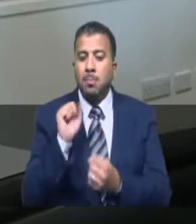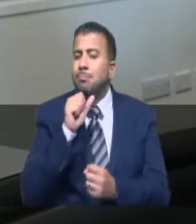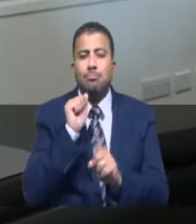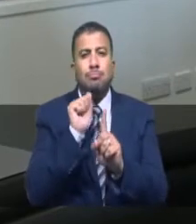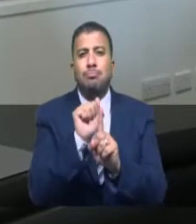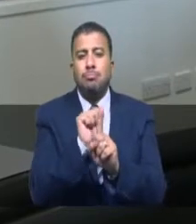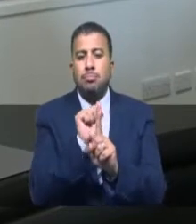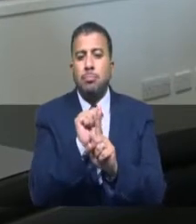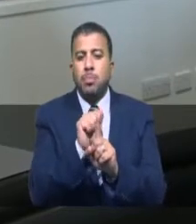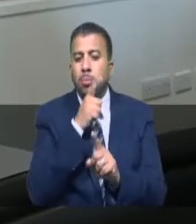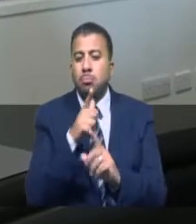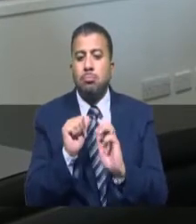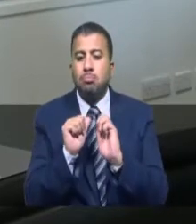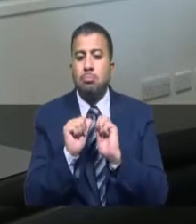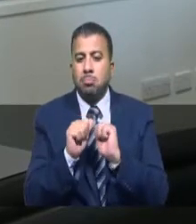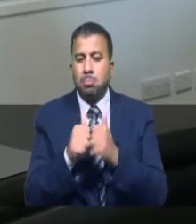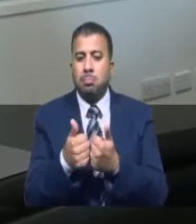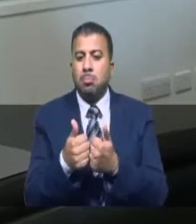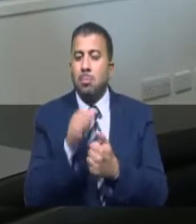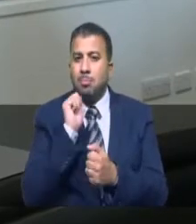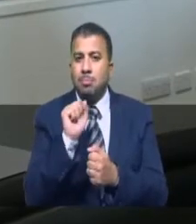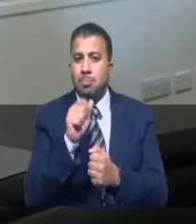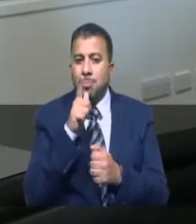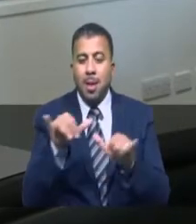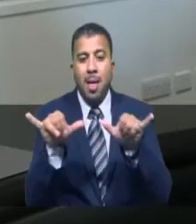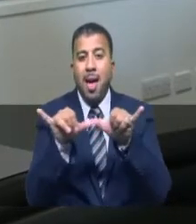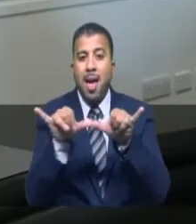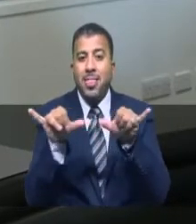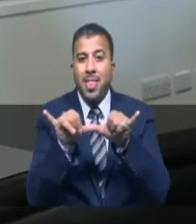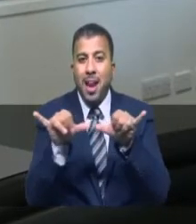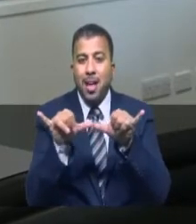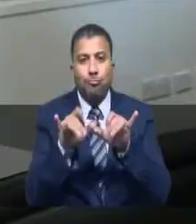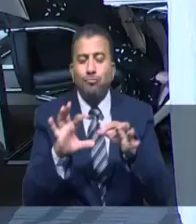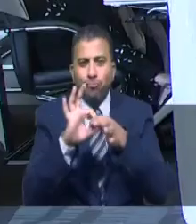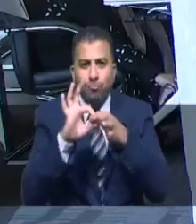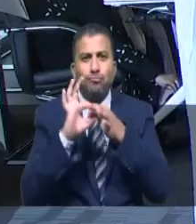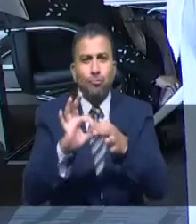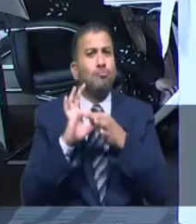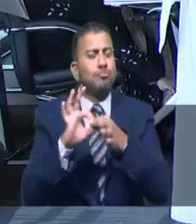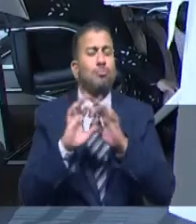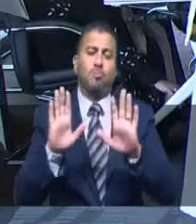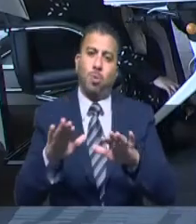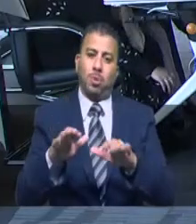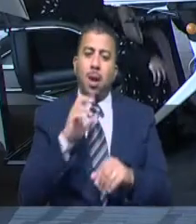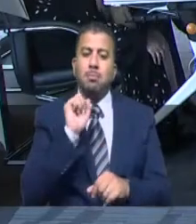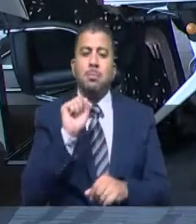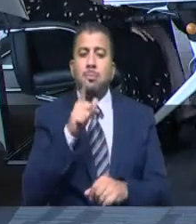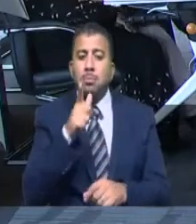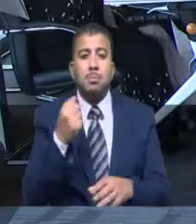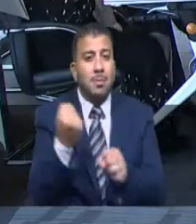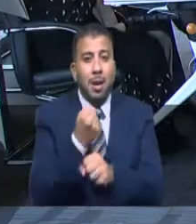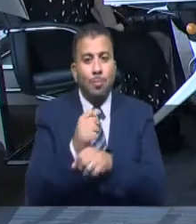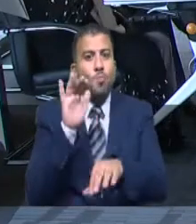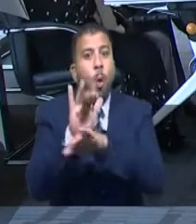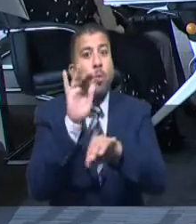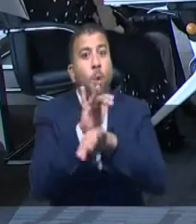مجال وجودها على فضاء الانترنت والتواصل الاجتماعي بشكل خاص. وتتناول الورش